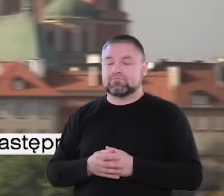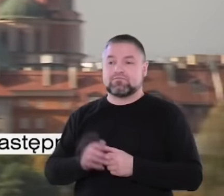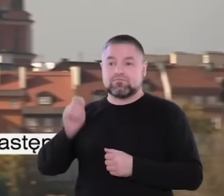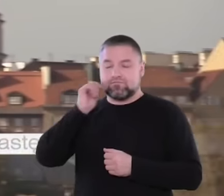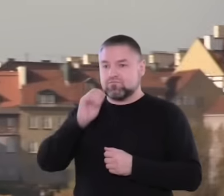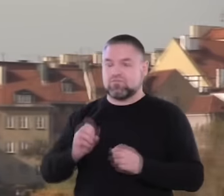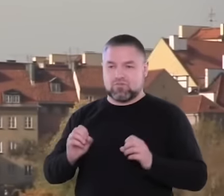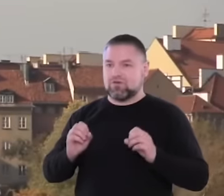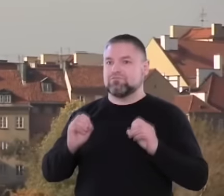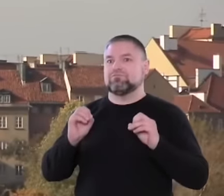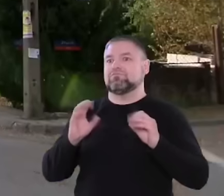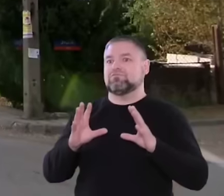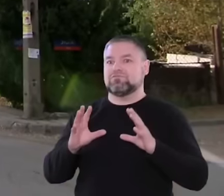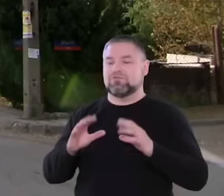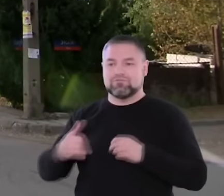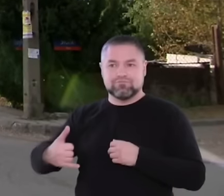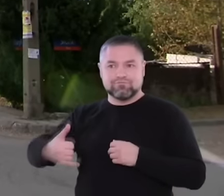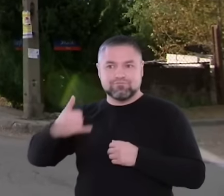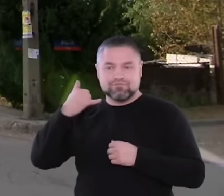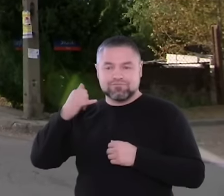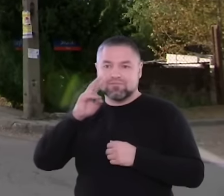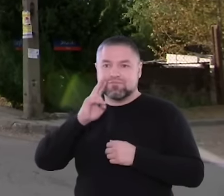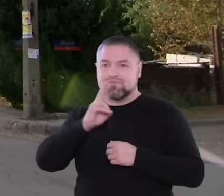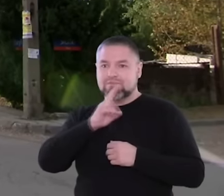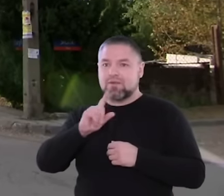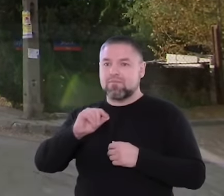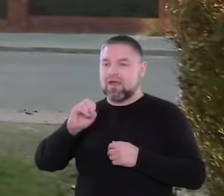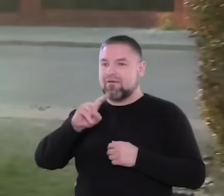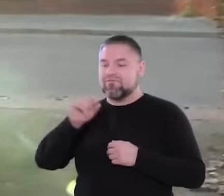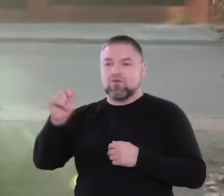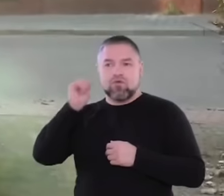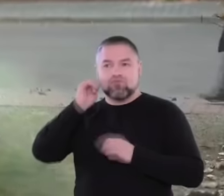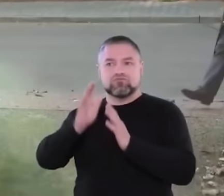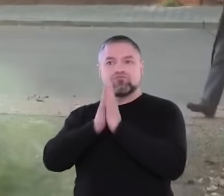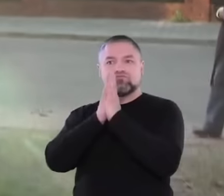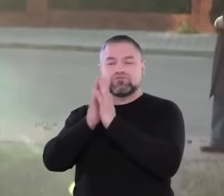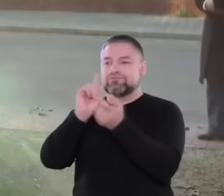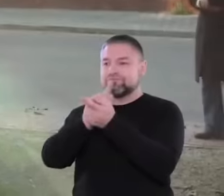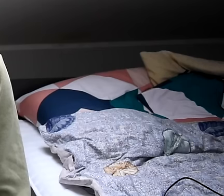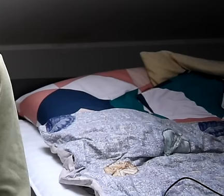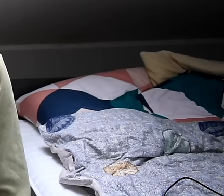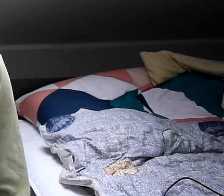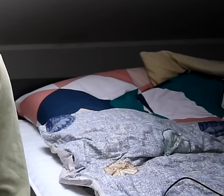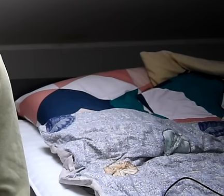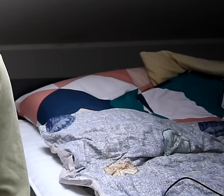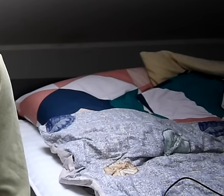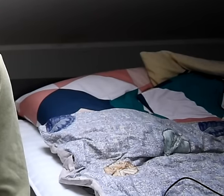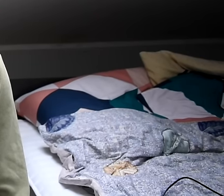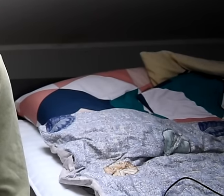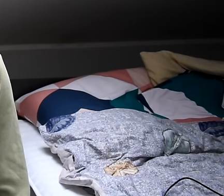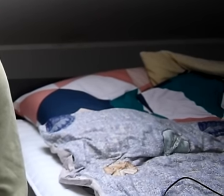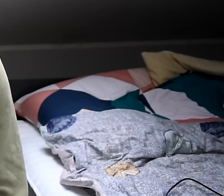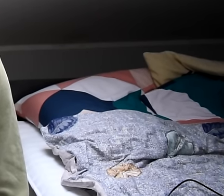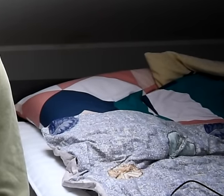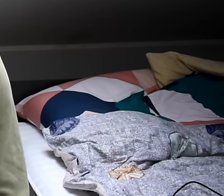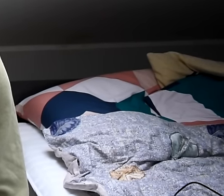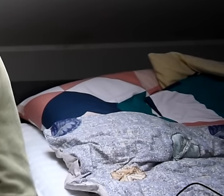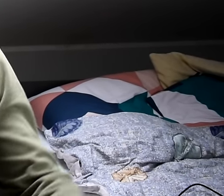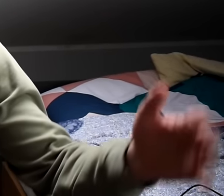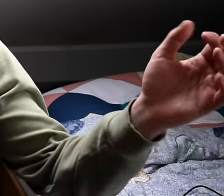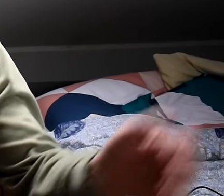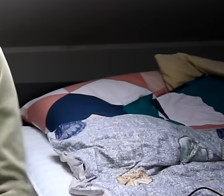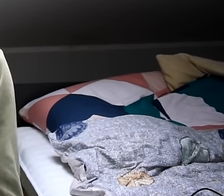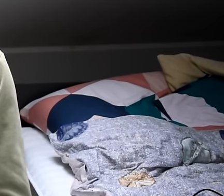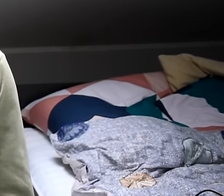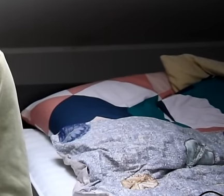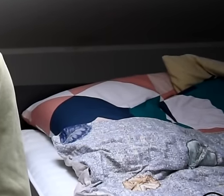Anita z zaskoczeniem odebrała dziś telefon od matki Pawła. Kobieta poprosiła ją o spotkanie. Nie, no bez jaj, nie. Zostaw, niech